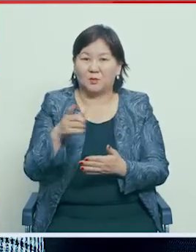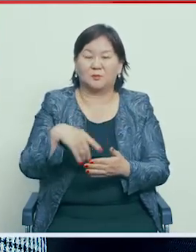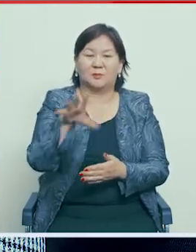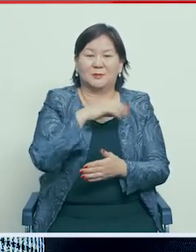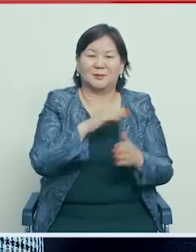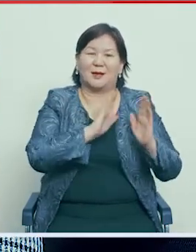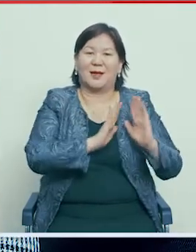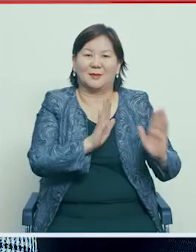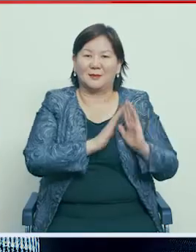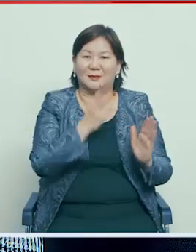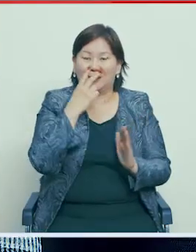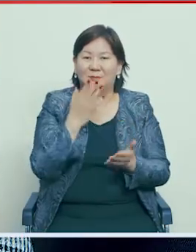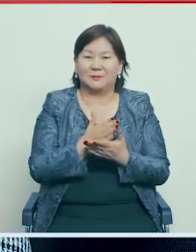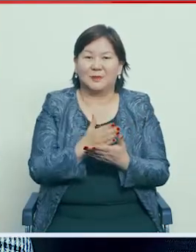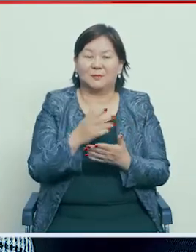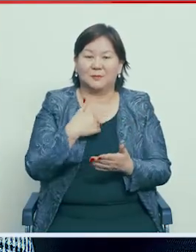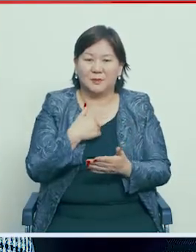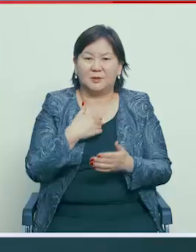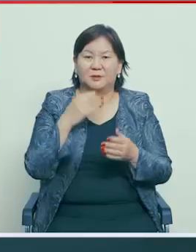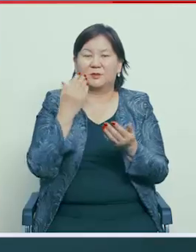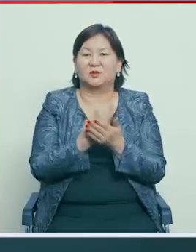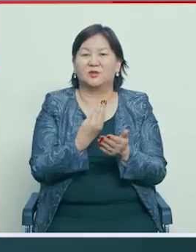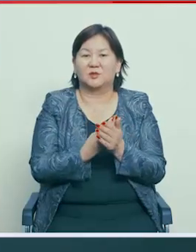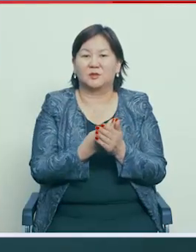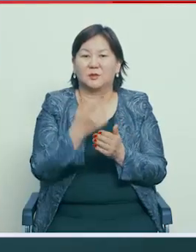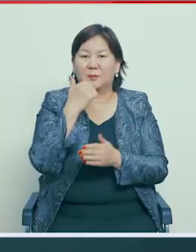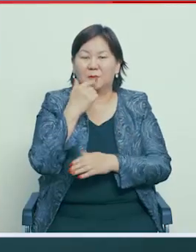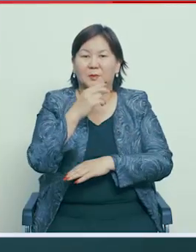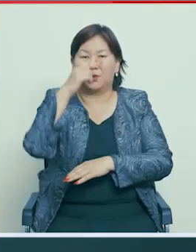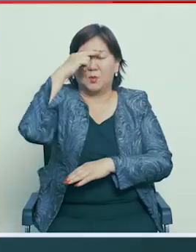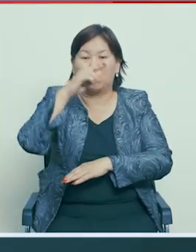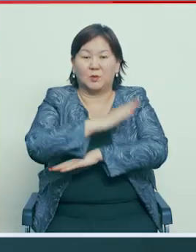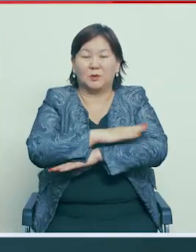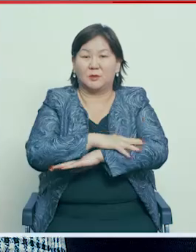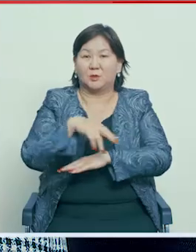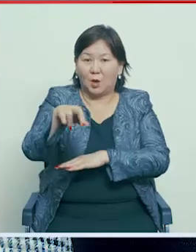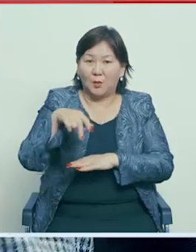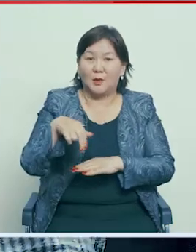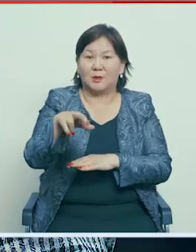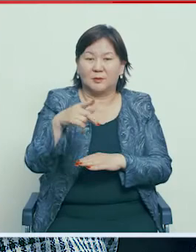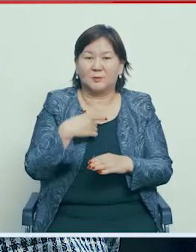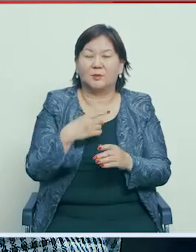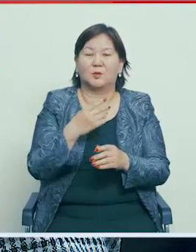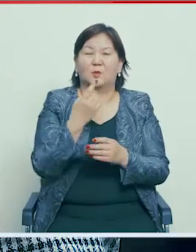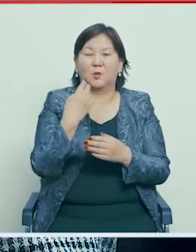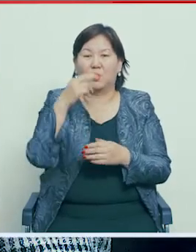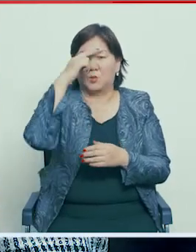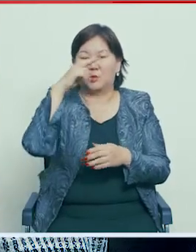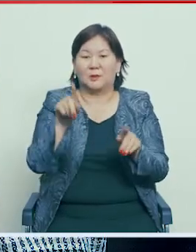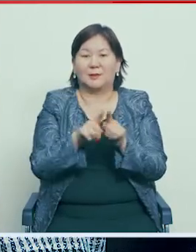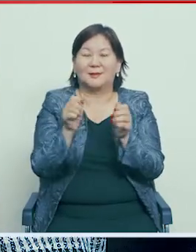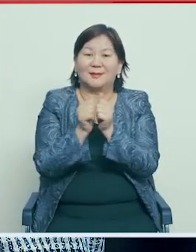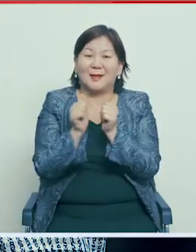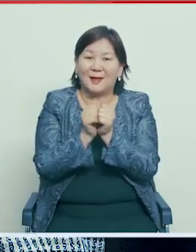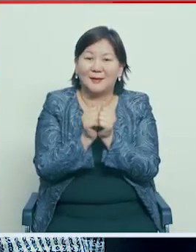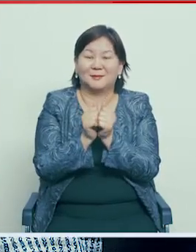тийм л хандлагаар ханддаг. Тэгээд миний хүүч гэсэн жишээлбэл одоо ингийн сургуульд чиний яваа сураад байгаа ч гэсэн яг миний хүүхдээ хөтлөөд одоо ингээ явдаг хөрхөн